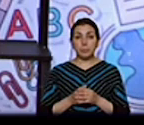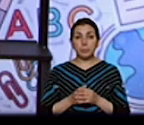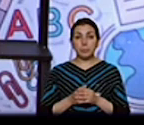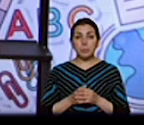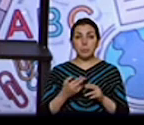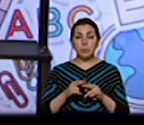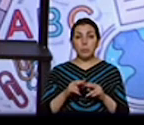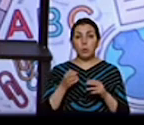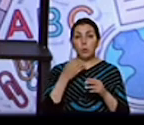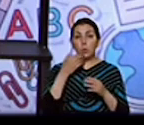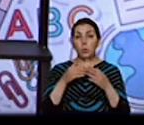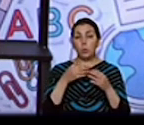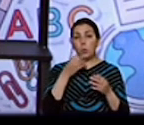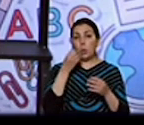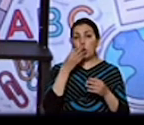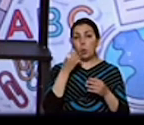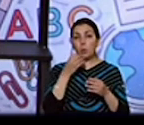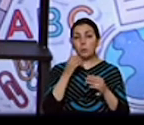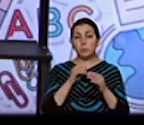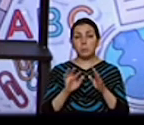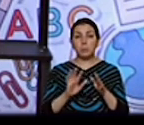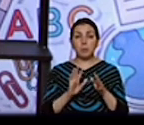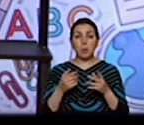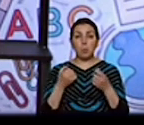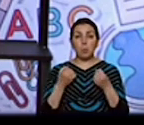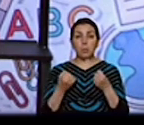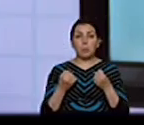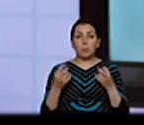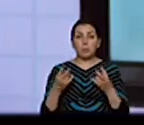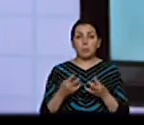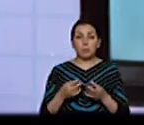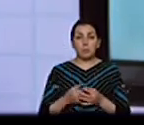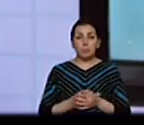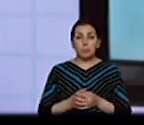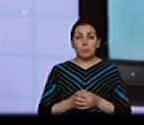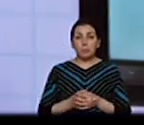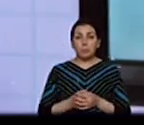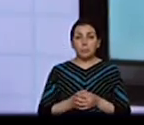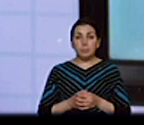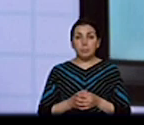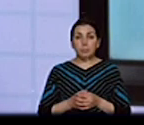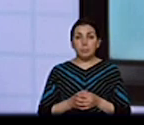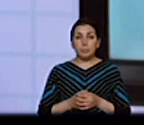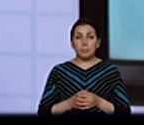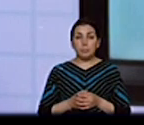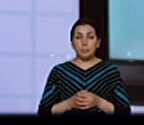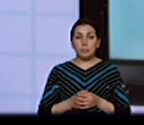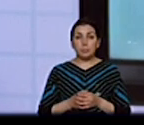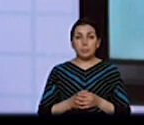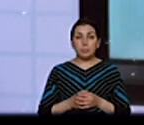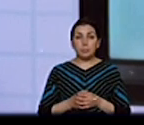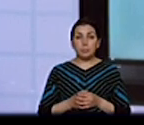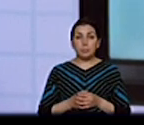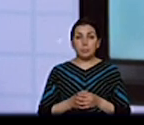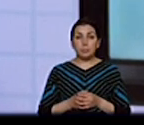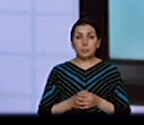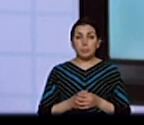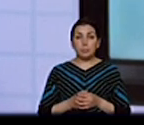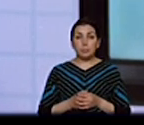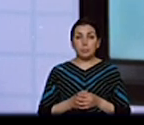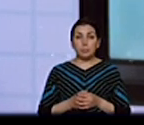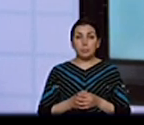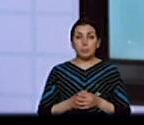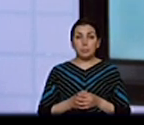qog'ozlari chiqib ketmasdan mustahkam bo'lishi uchun. Mana ko'rib turibsiz,